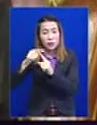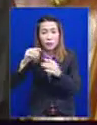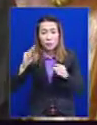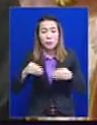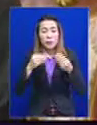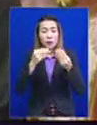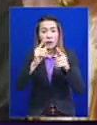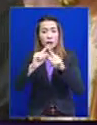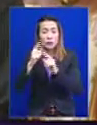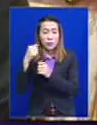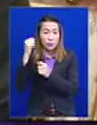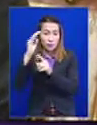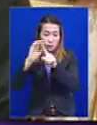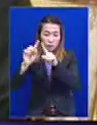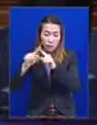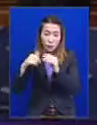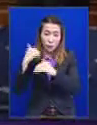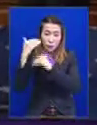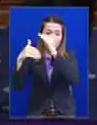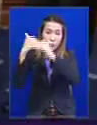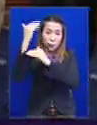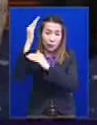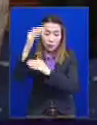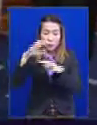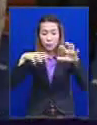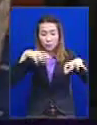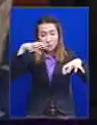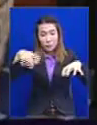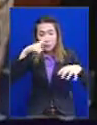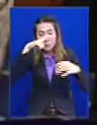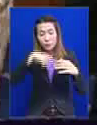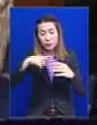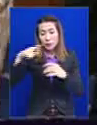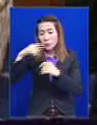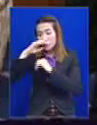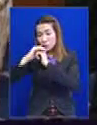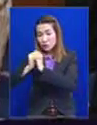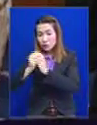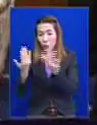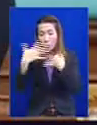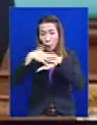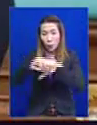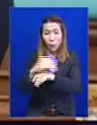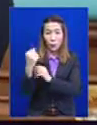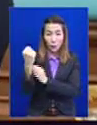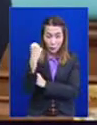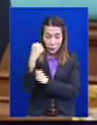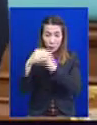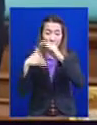ชน์ในการสานต่อความสัมพันธ์ที่ดีระหว่างกองทัพทั้งสองประเทศให้แน่นแฟ้นยิ่งขึ้น